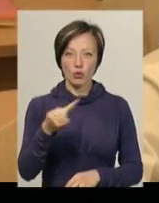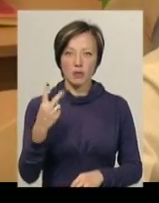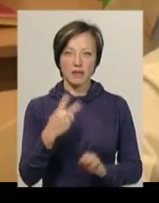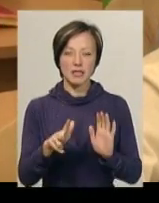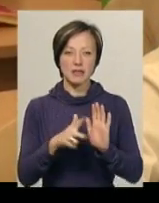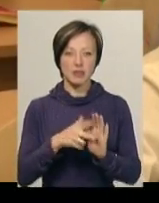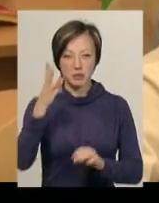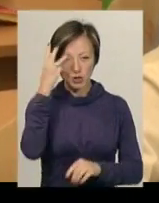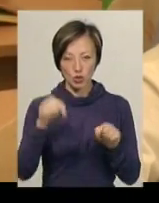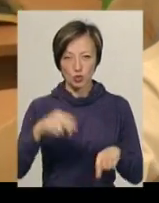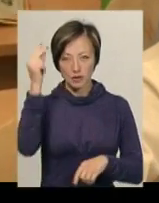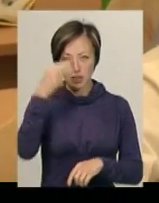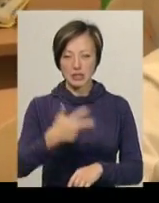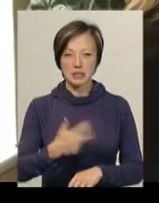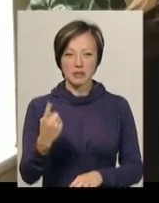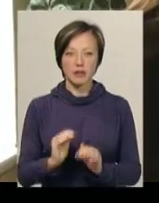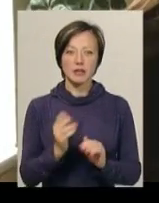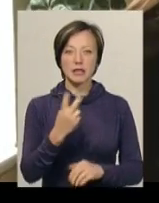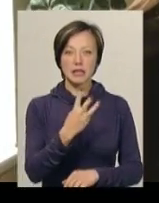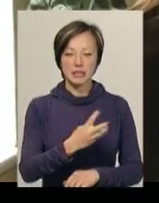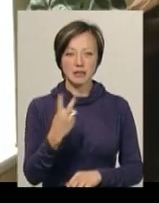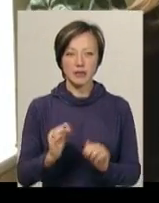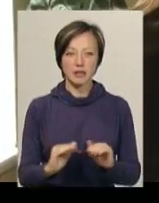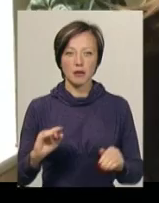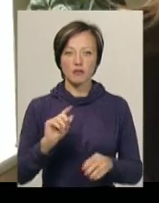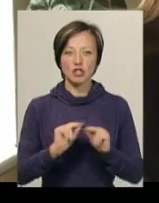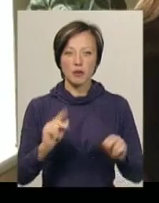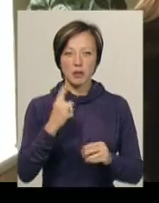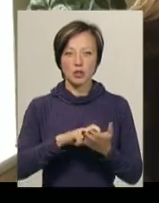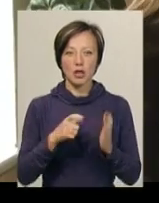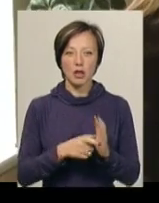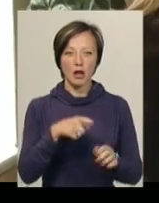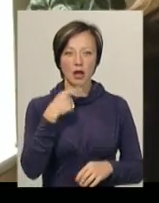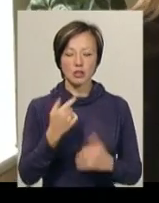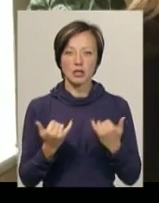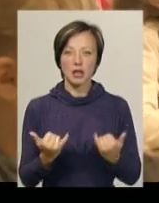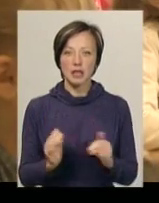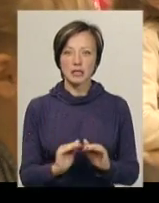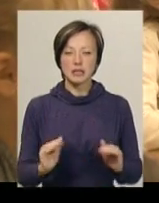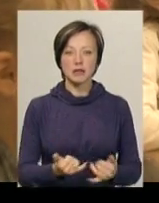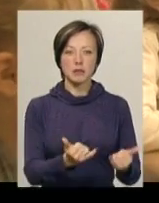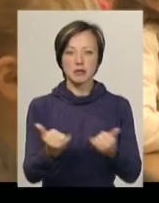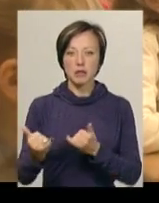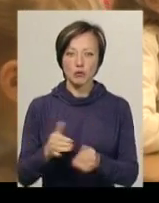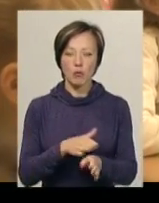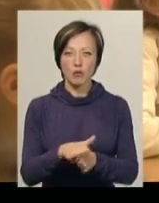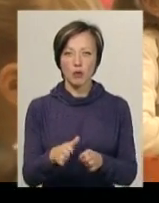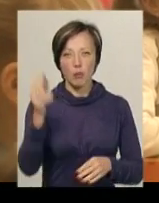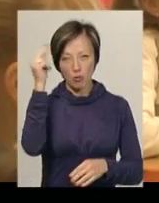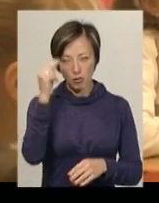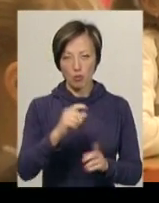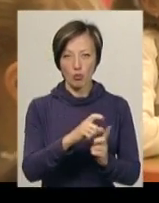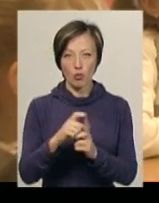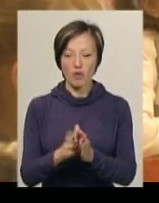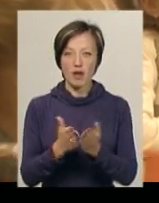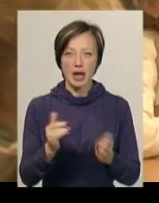обласного центру. Тут навчається 32 учні. Вчителька цього першого класу Наталія Їжак каже, наразі її учні забезпечені повністю букварем та